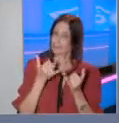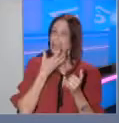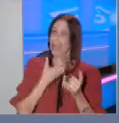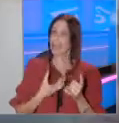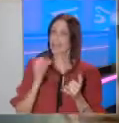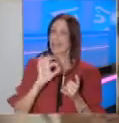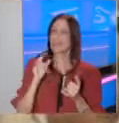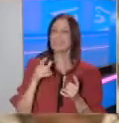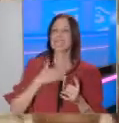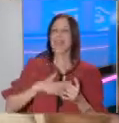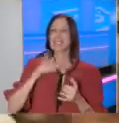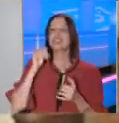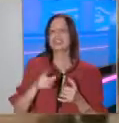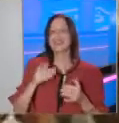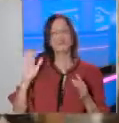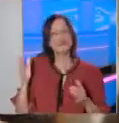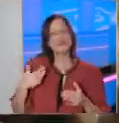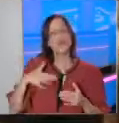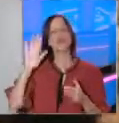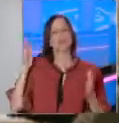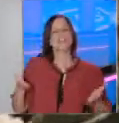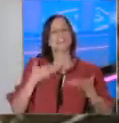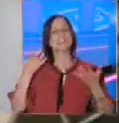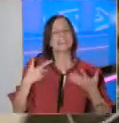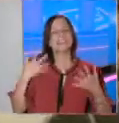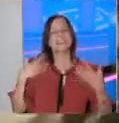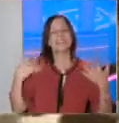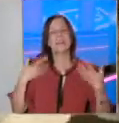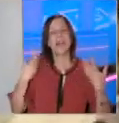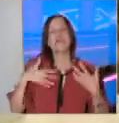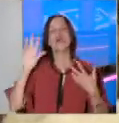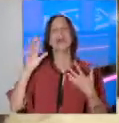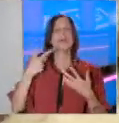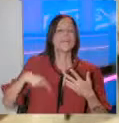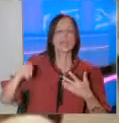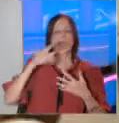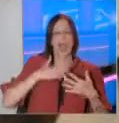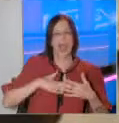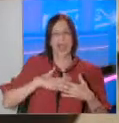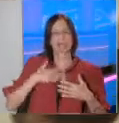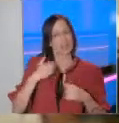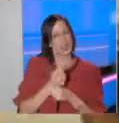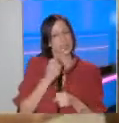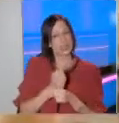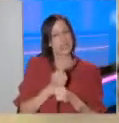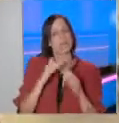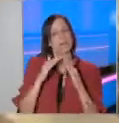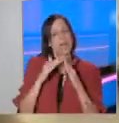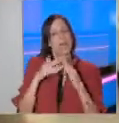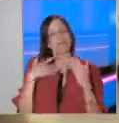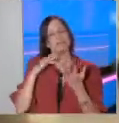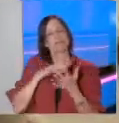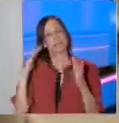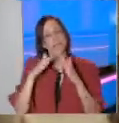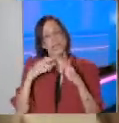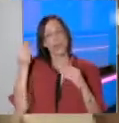כתוב שזה החג שצריך להגביר בו את השמחה יותר מכל יתר המועדות. אנחנו עושים את זה, אנחנו באמת היום בבית, צפונים בבית,